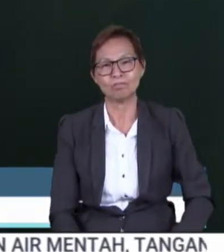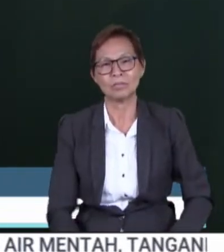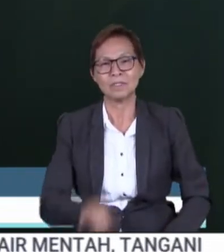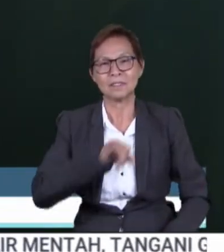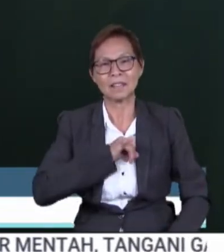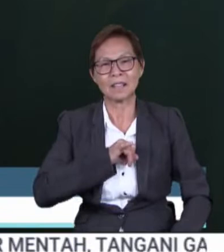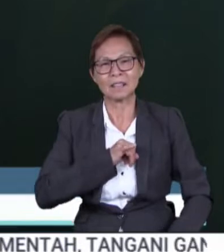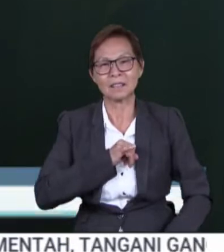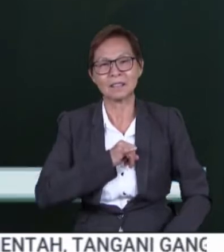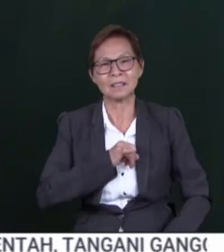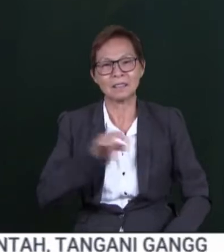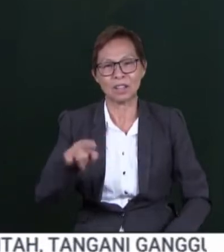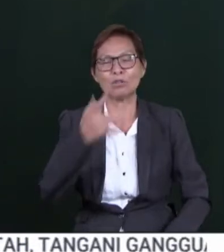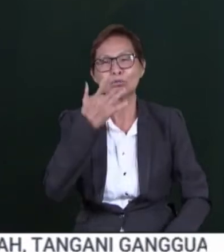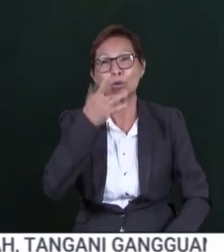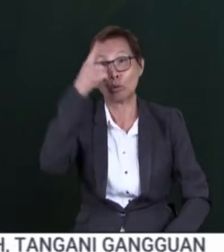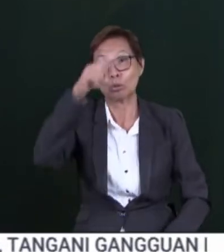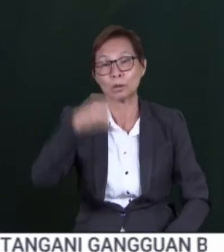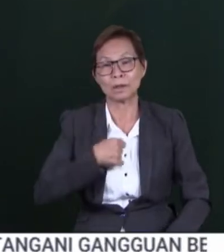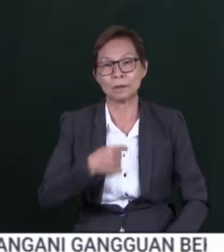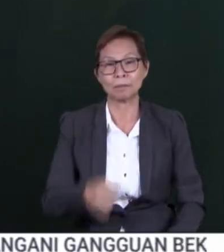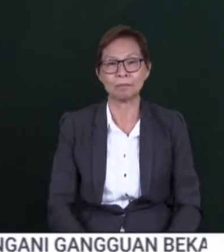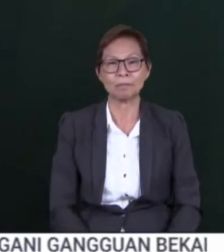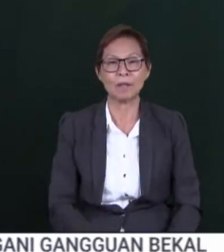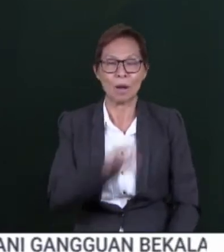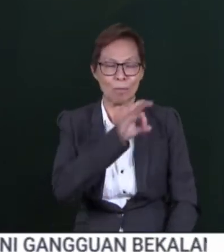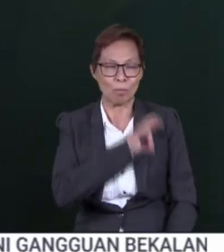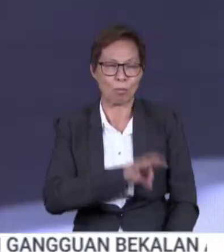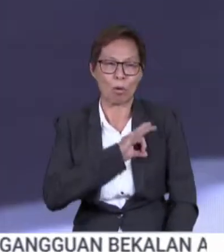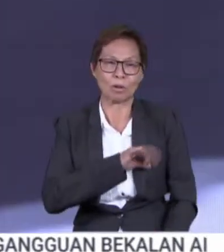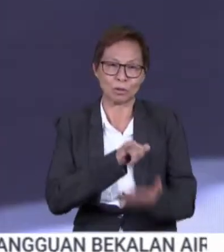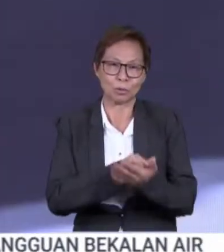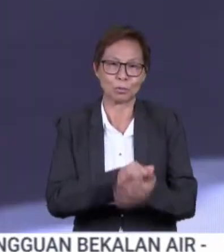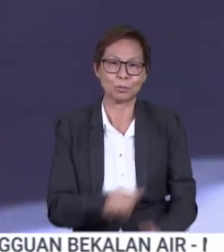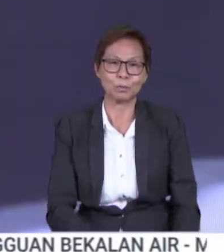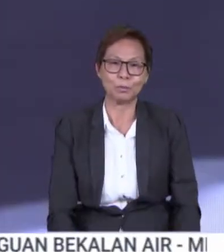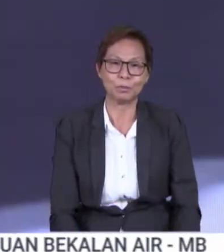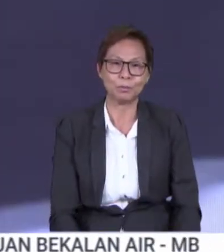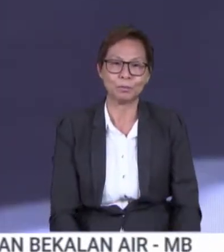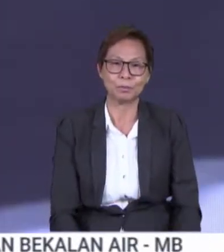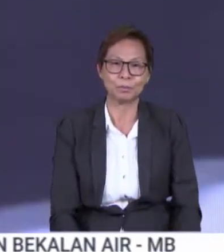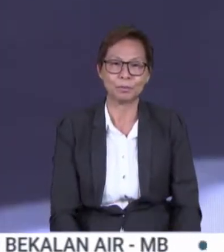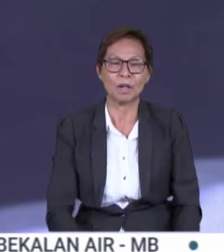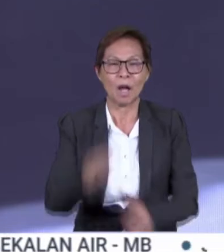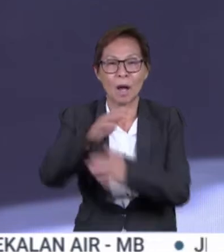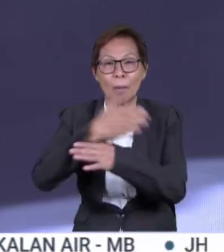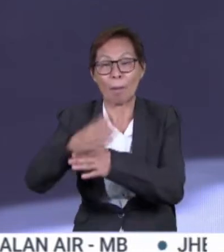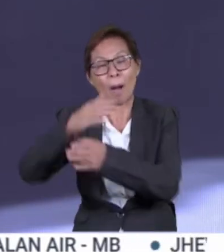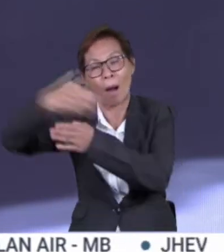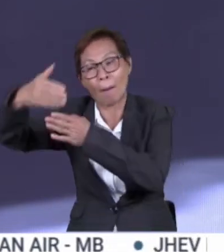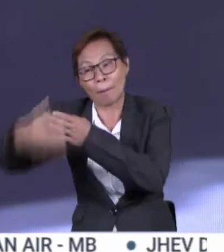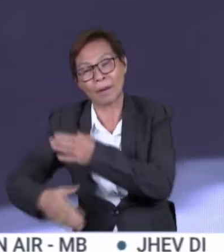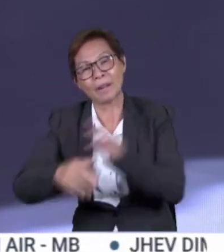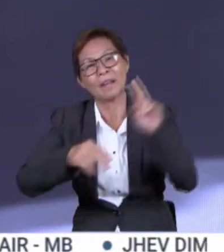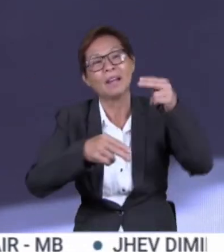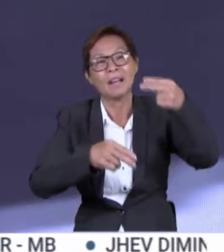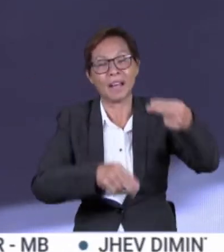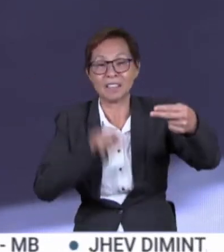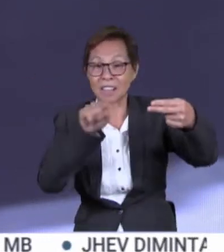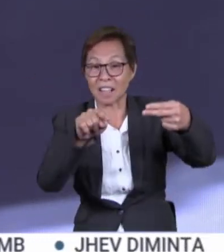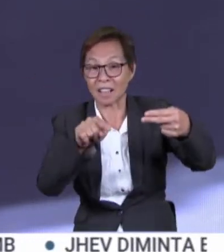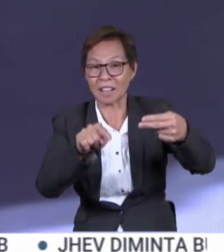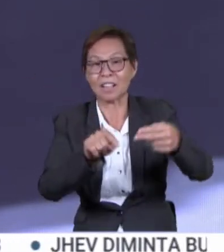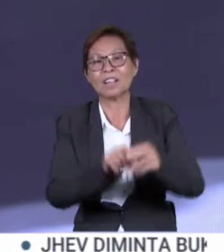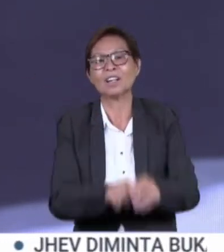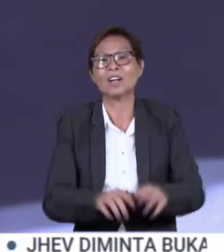saya anggap itu tuah untuk saya lah, kelebihan lah dekat situ. Perkongsian itu mengakhiri H-Click. Ikuti